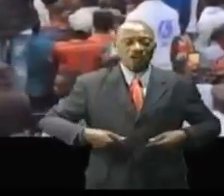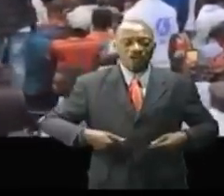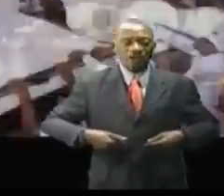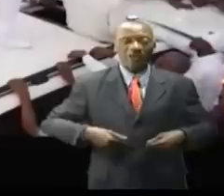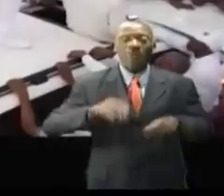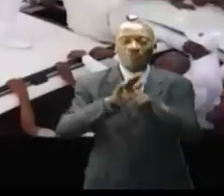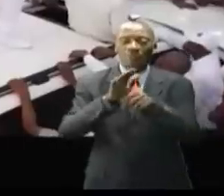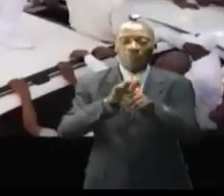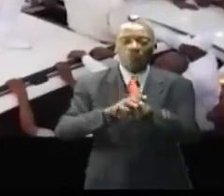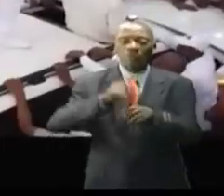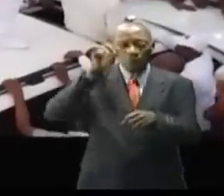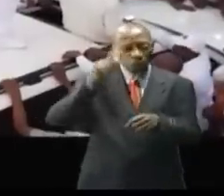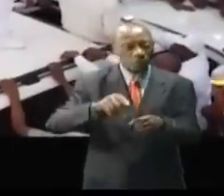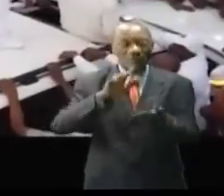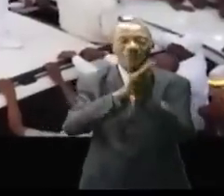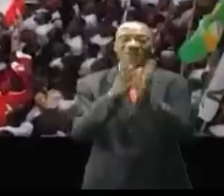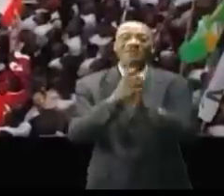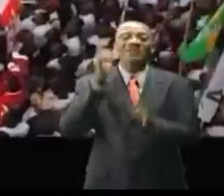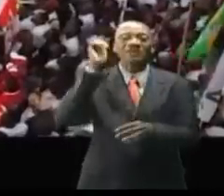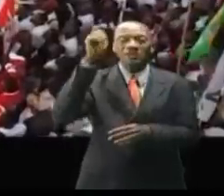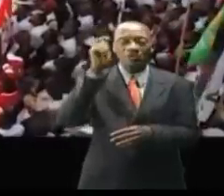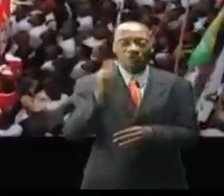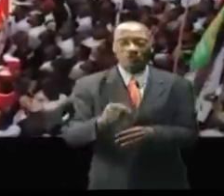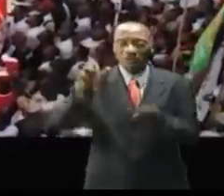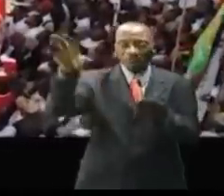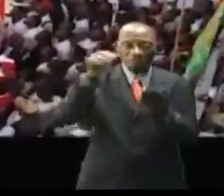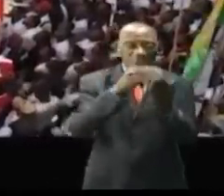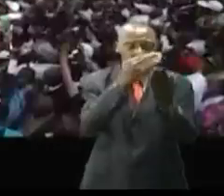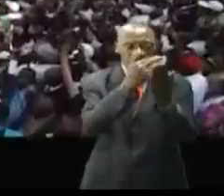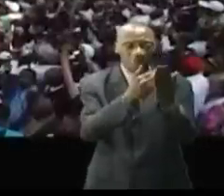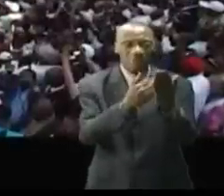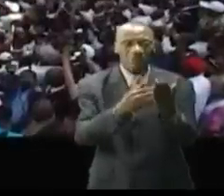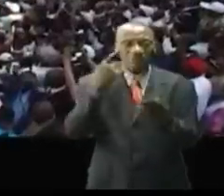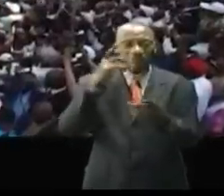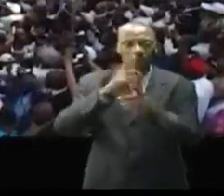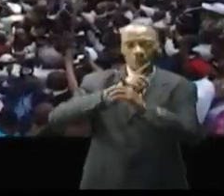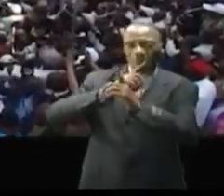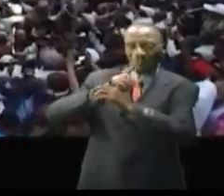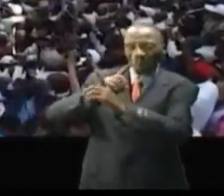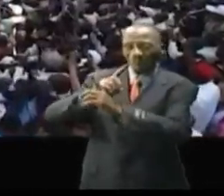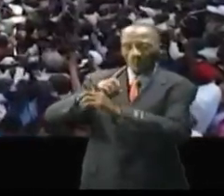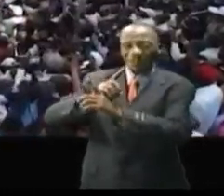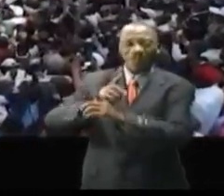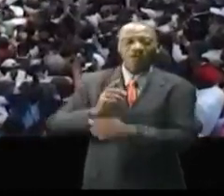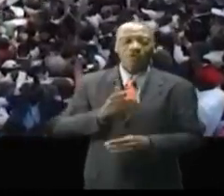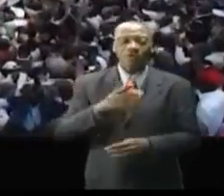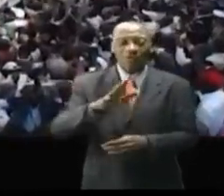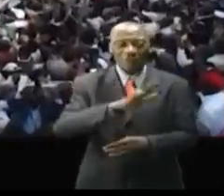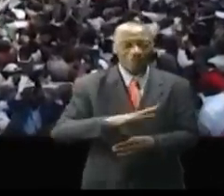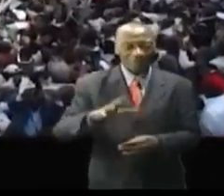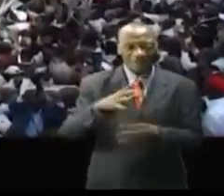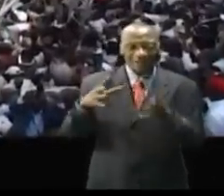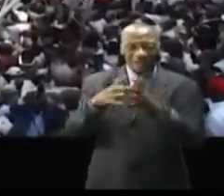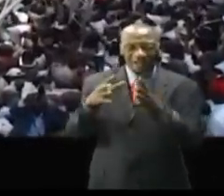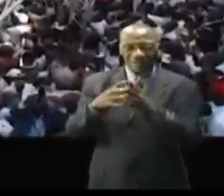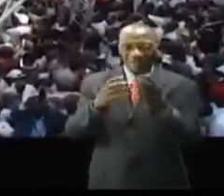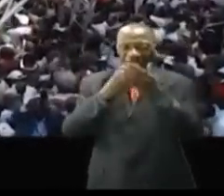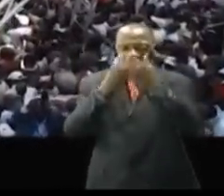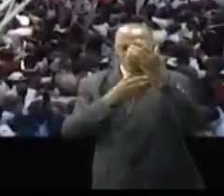pays que le numéro 1 de l'IDPS a débuté sa communication. Parler plus que ce qui se passe à l'est,